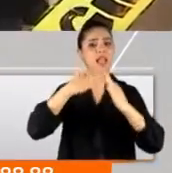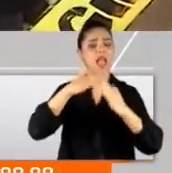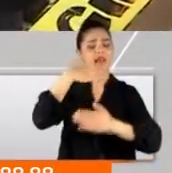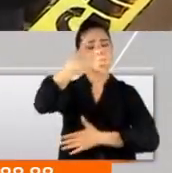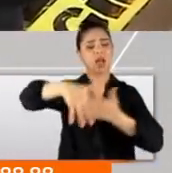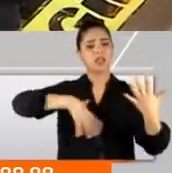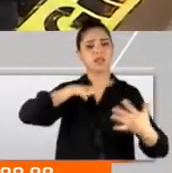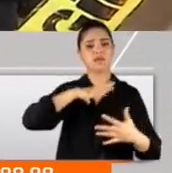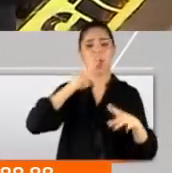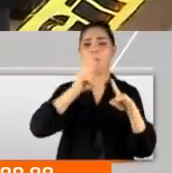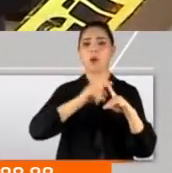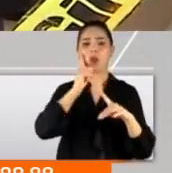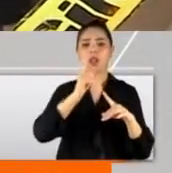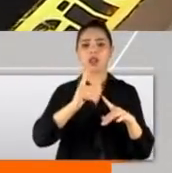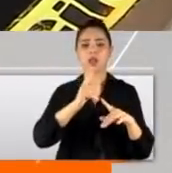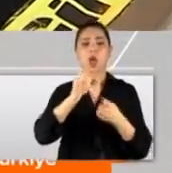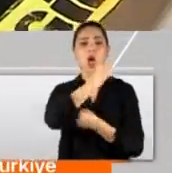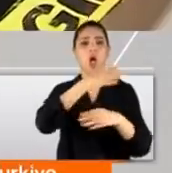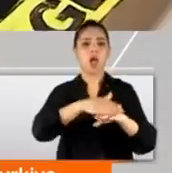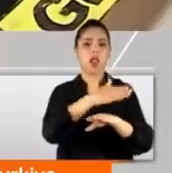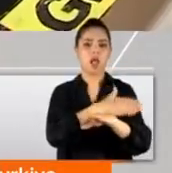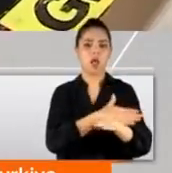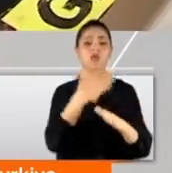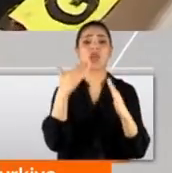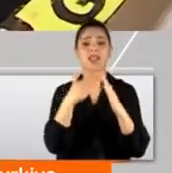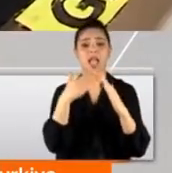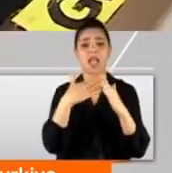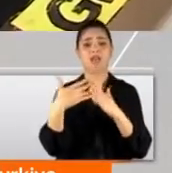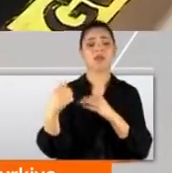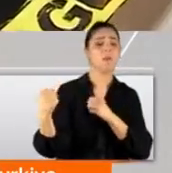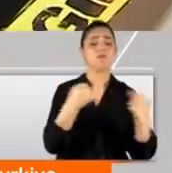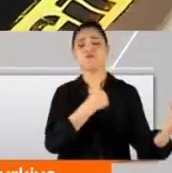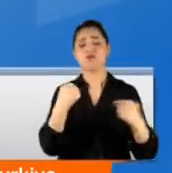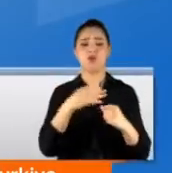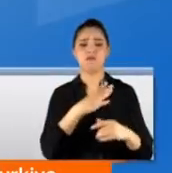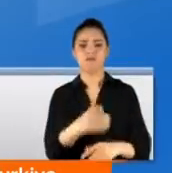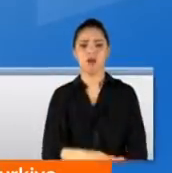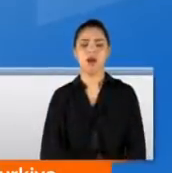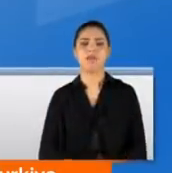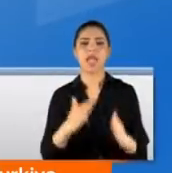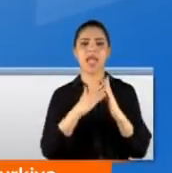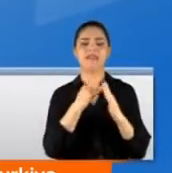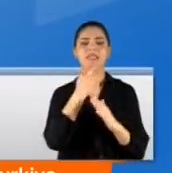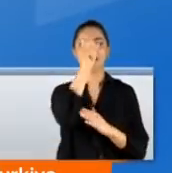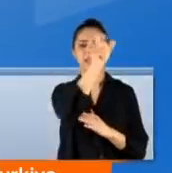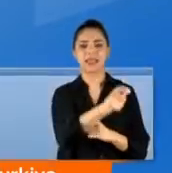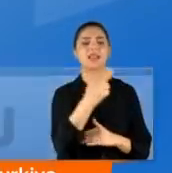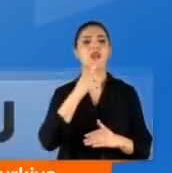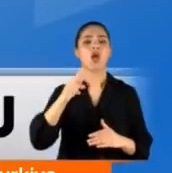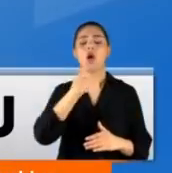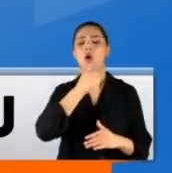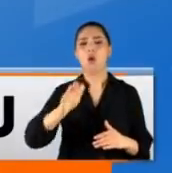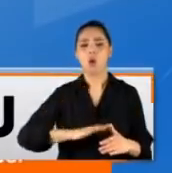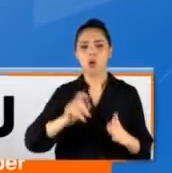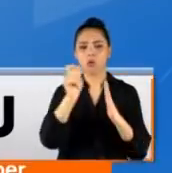dağınıktı. Öyle ki polise göre olayın öncesinde evde bir boğuşma yaşanmıştı. Evde kadının oğluna yazdı, oğlum